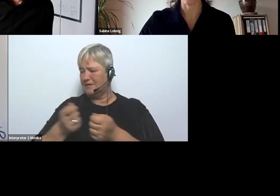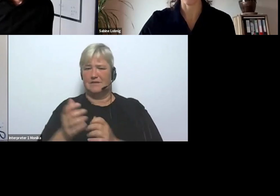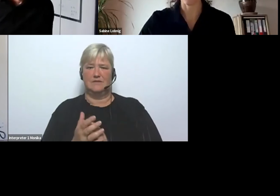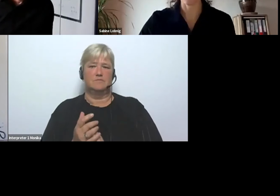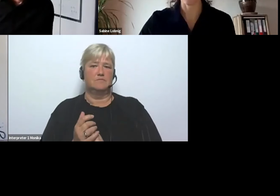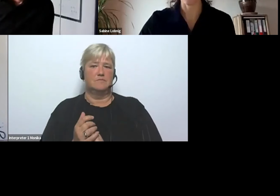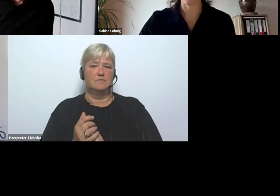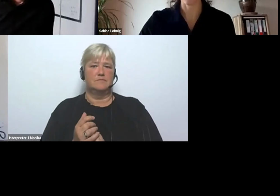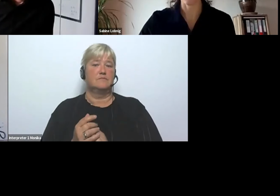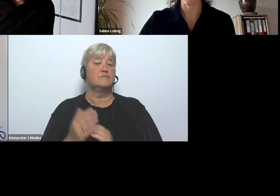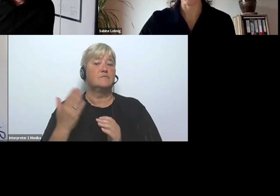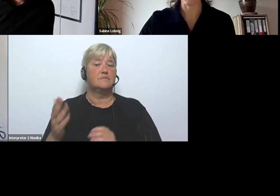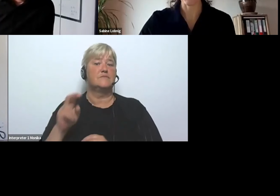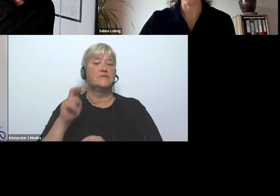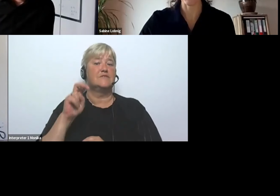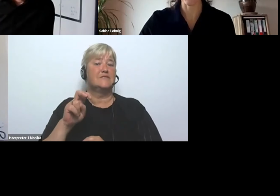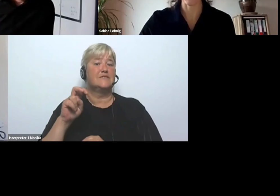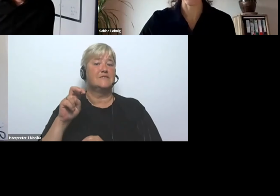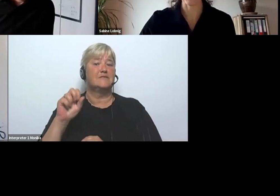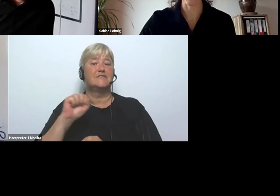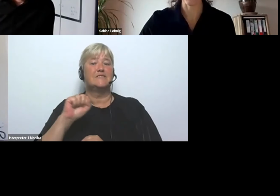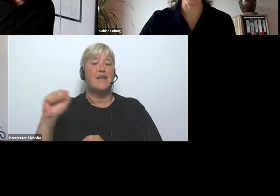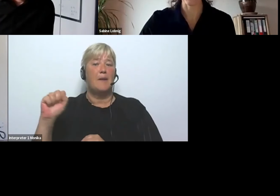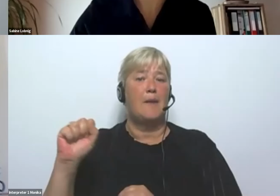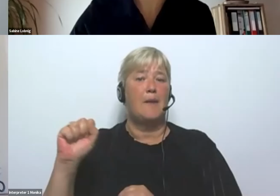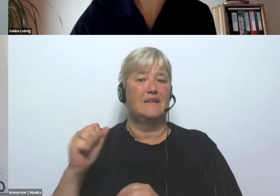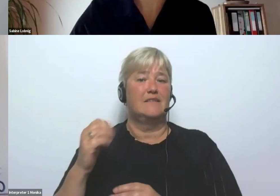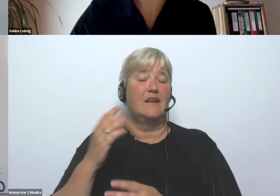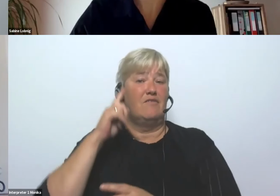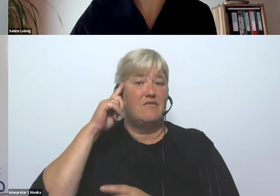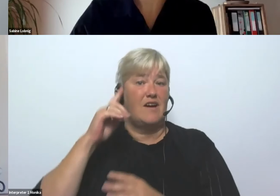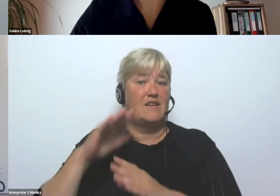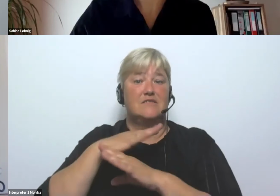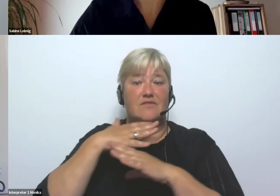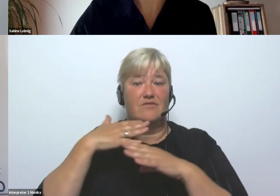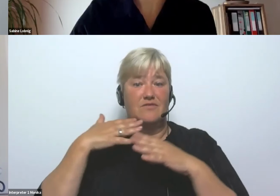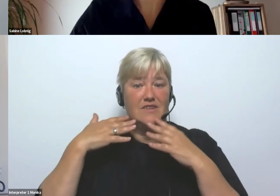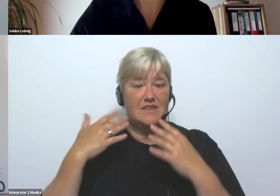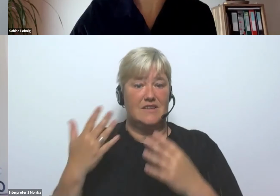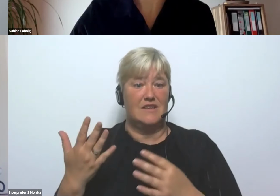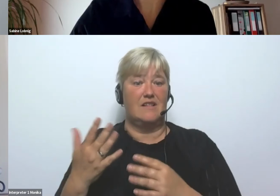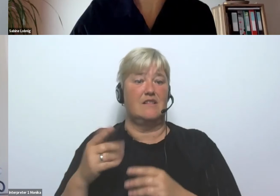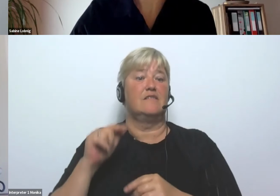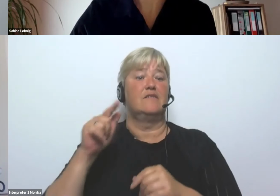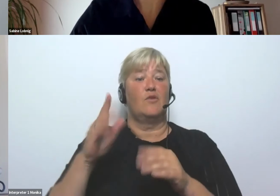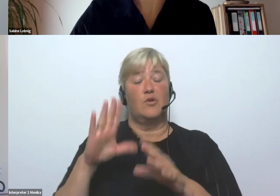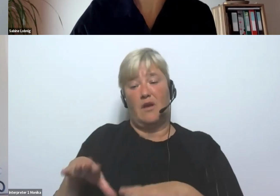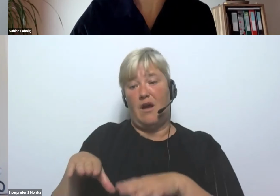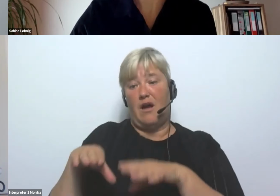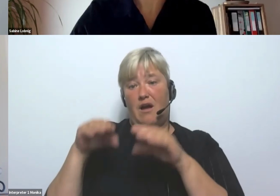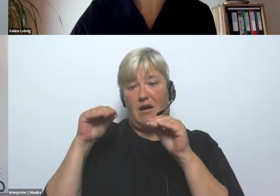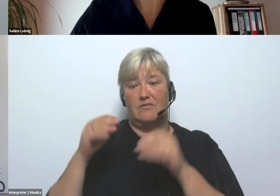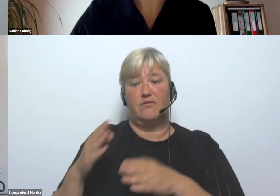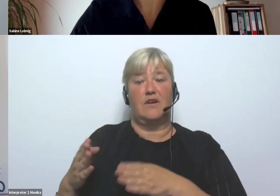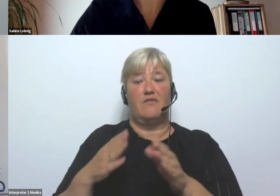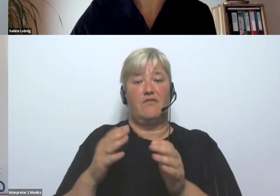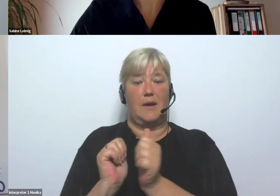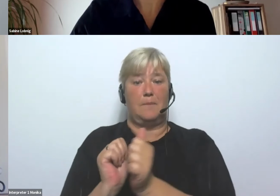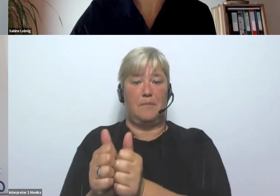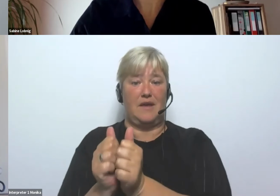Also Sabine hat da ein umfassendes Wissen und sie ist auch von Beginn an Wegbegleiterin